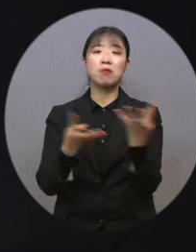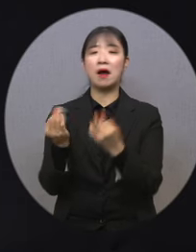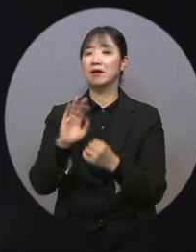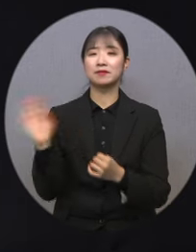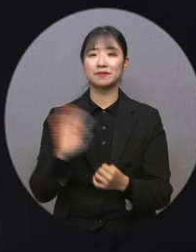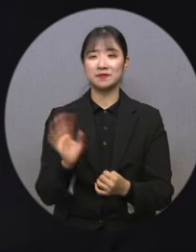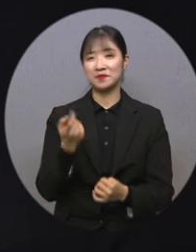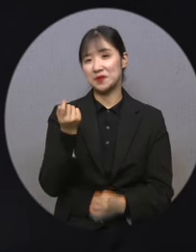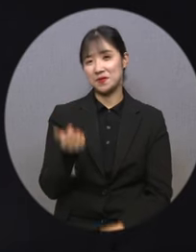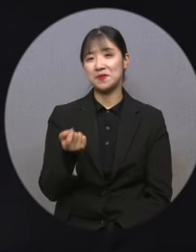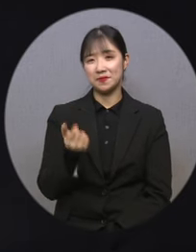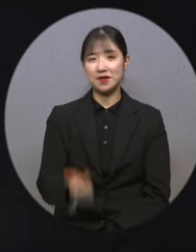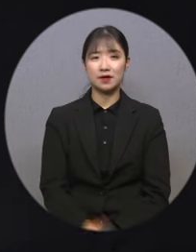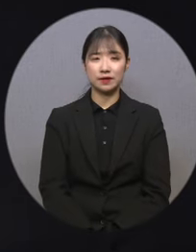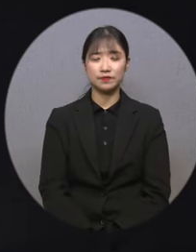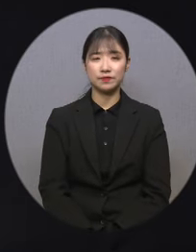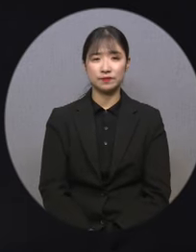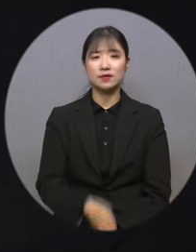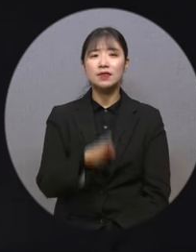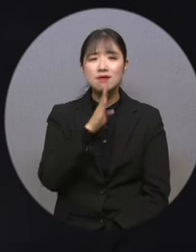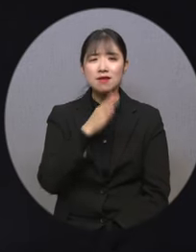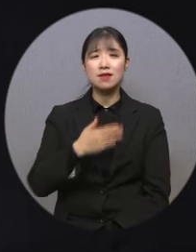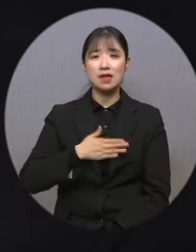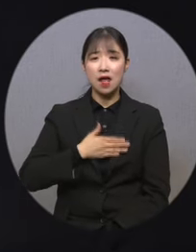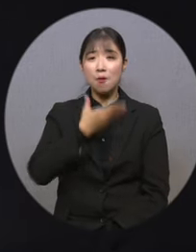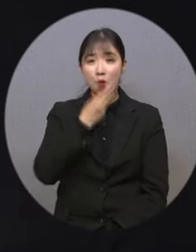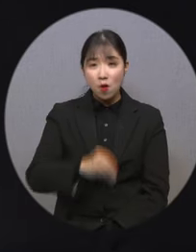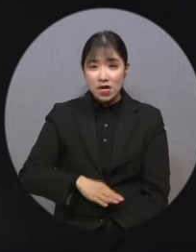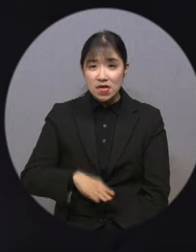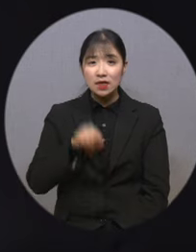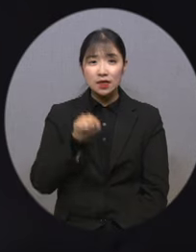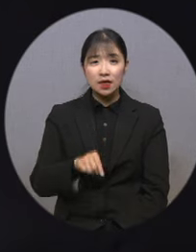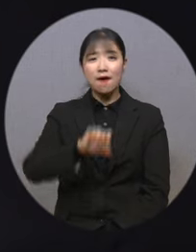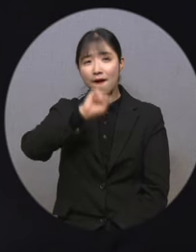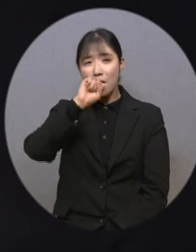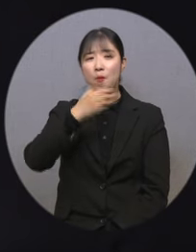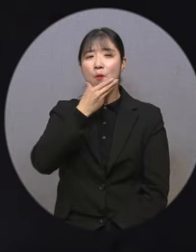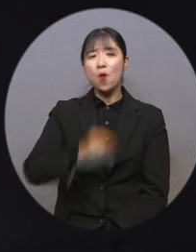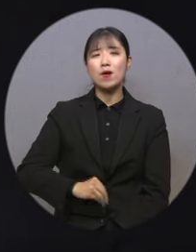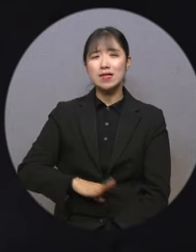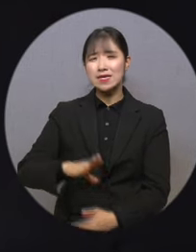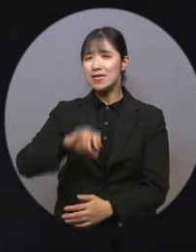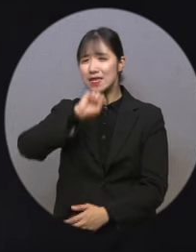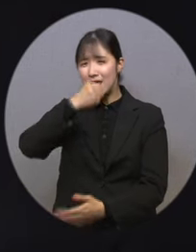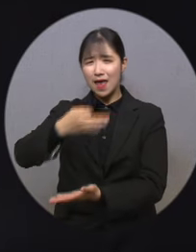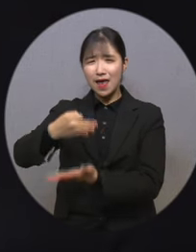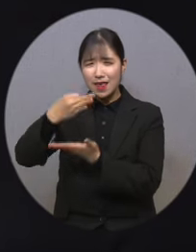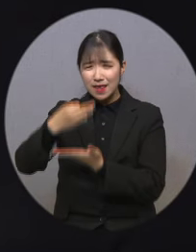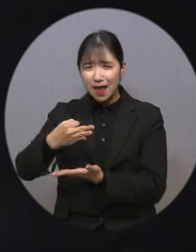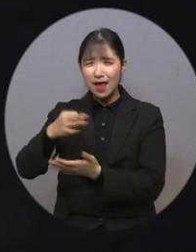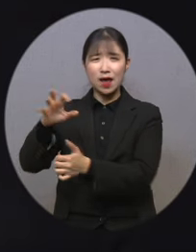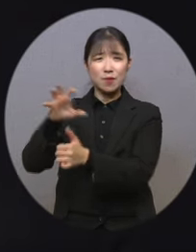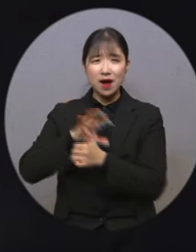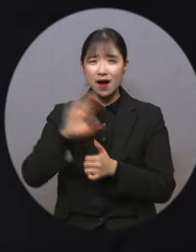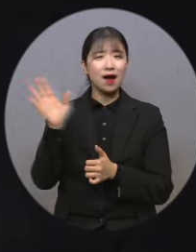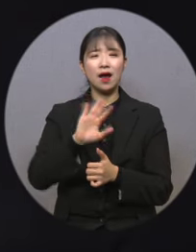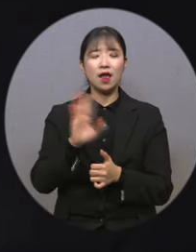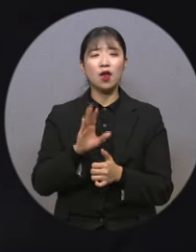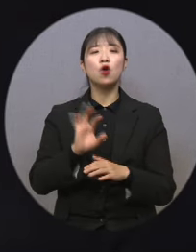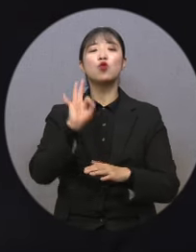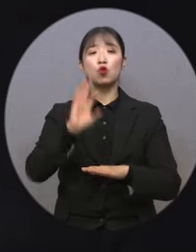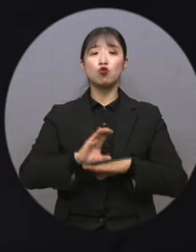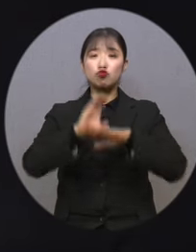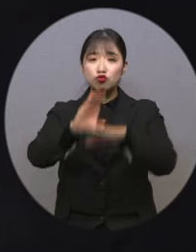그런데 실제 제 복지는 복지 예산이 아니고 배당금, 투자자가 받아내는